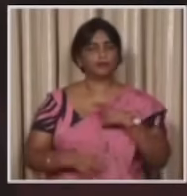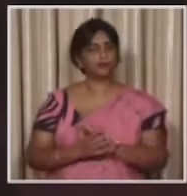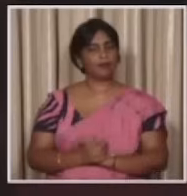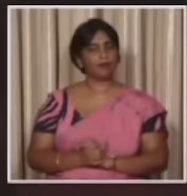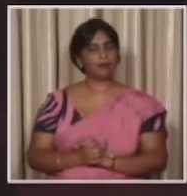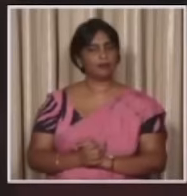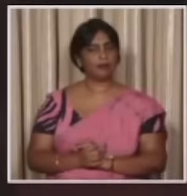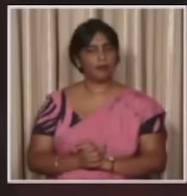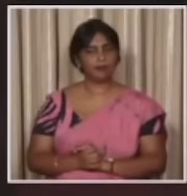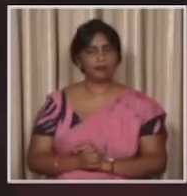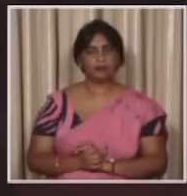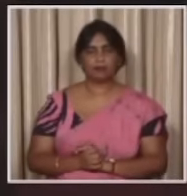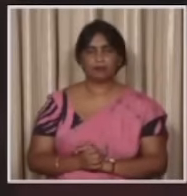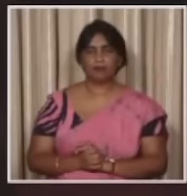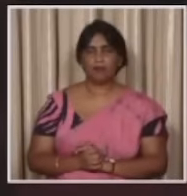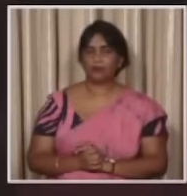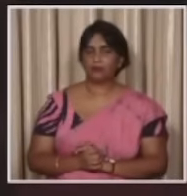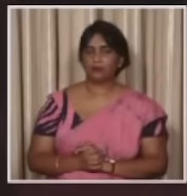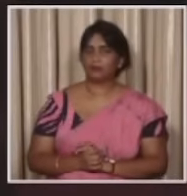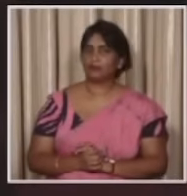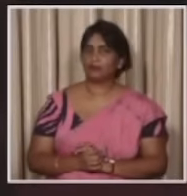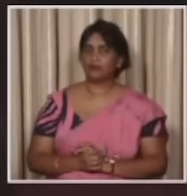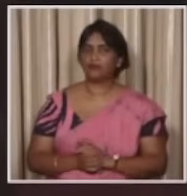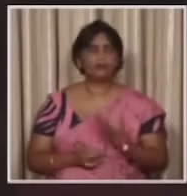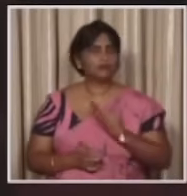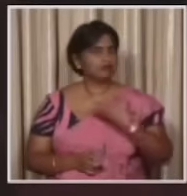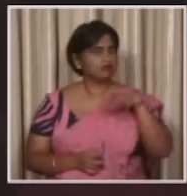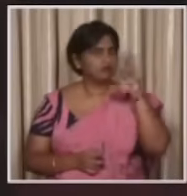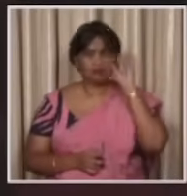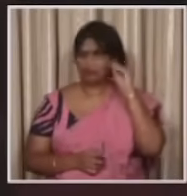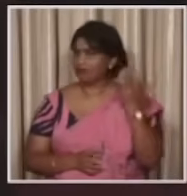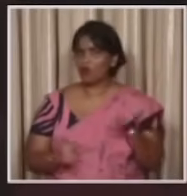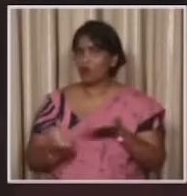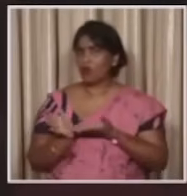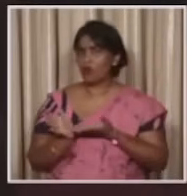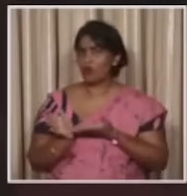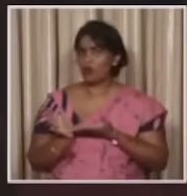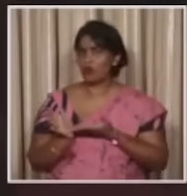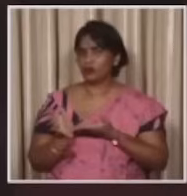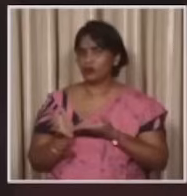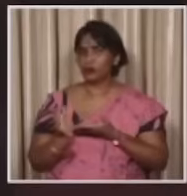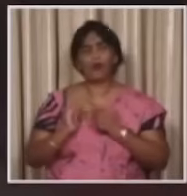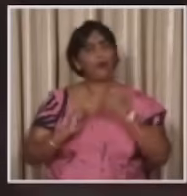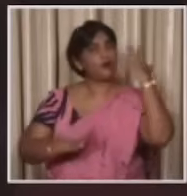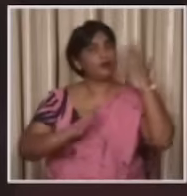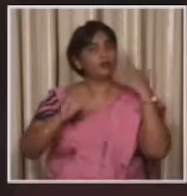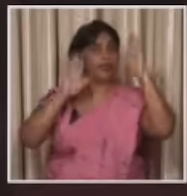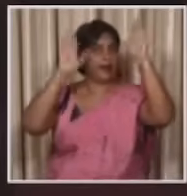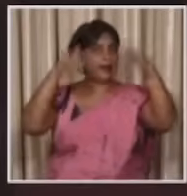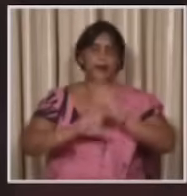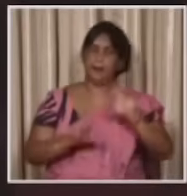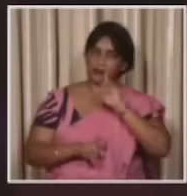කම්පනීස් ඉන් ඉන්ටර්නැෂනල් එනර්ජි මාකට්ස්. හරි, මට තේරෙන්නේ නැහැ මොකද්ද මේ කියන්නේ? ජාත්‍යන්තරයට එන්න එපයි